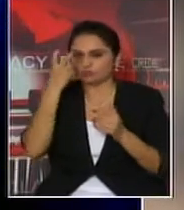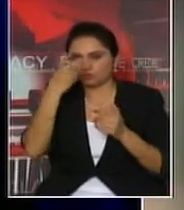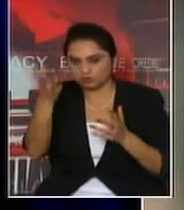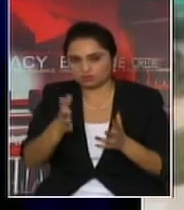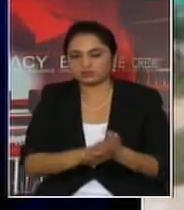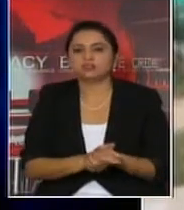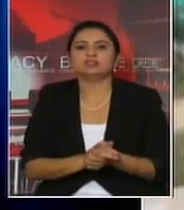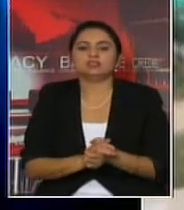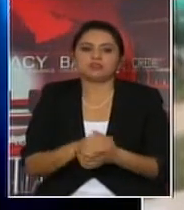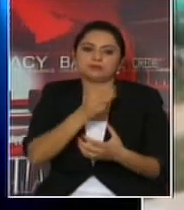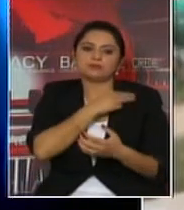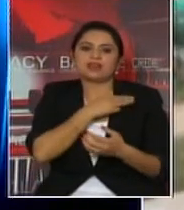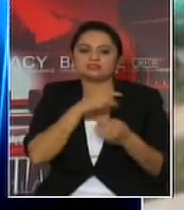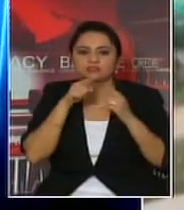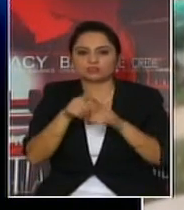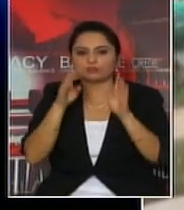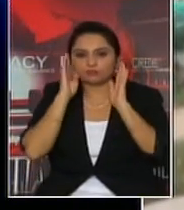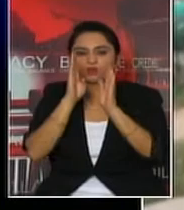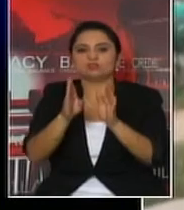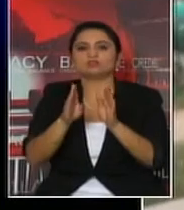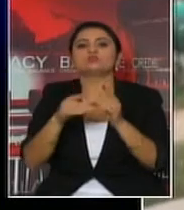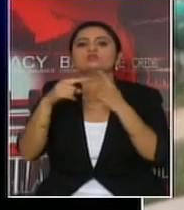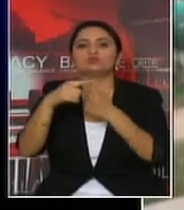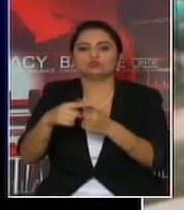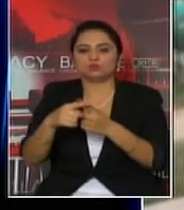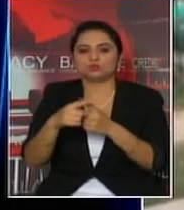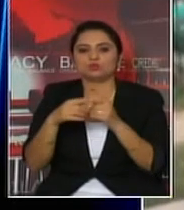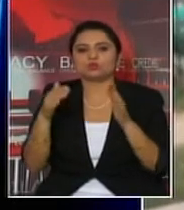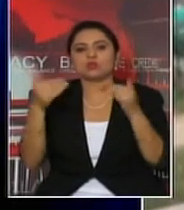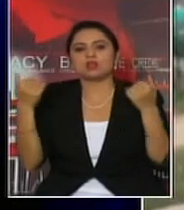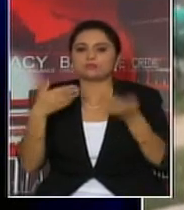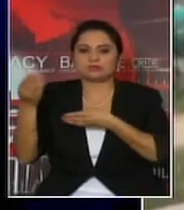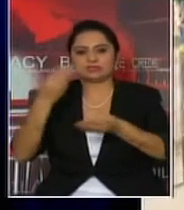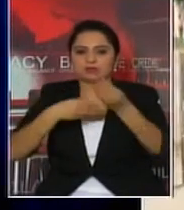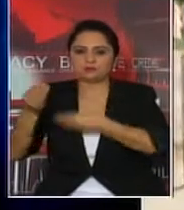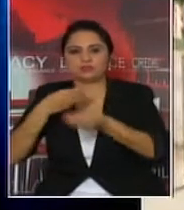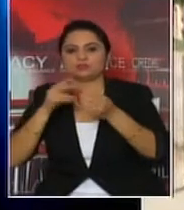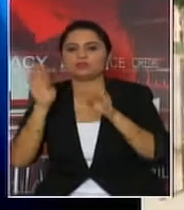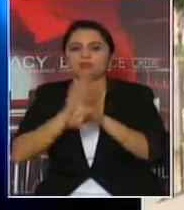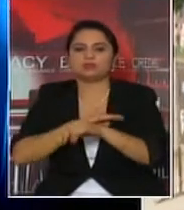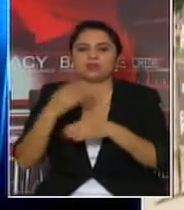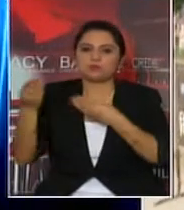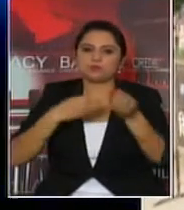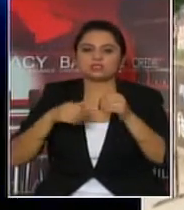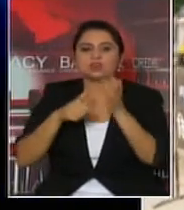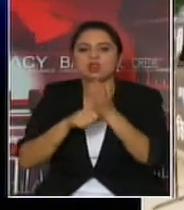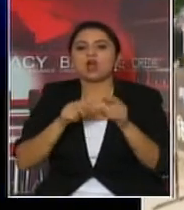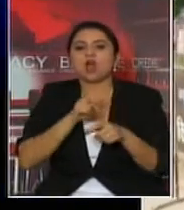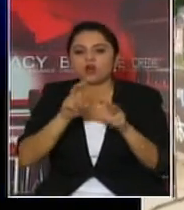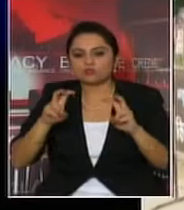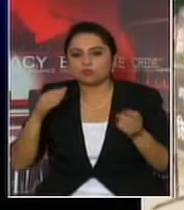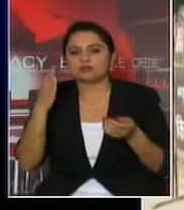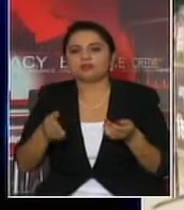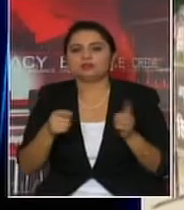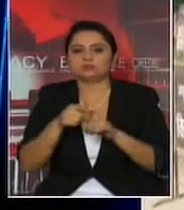मानव स्वास्थ्यसँग प्रत्यक्ष जोडिएको पेय पदार्थ खुल्ला रूपमा बजारमा बिक्री भइरहेको बेला बजार अनुगमनले भने